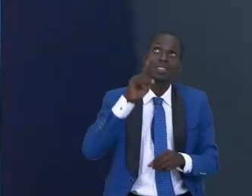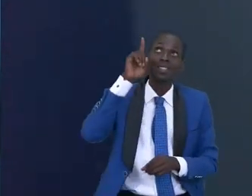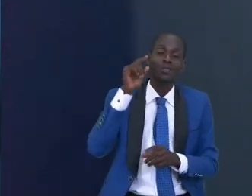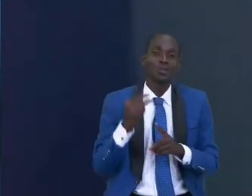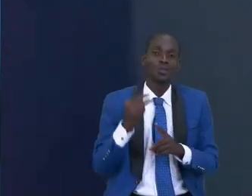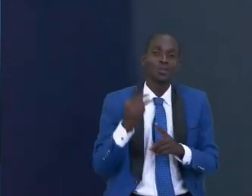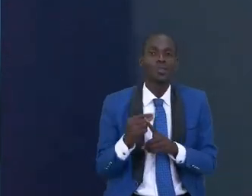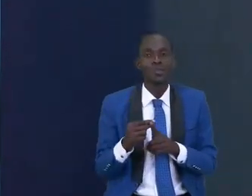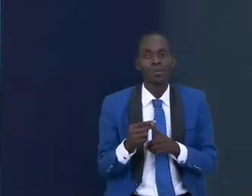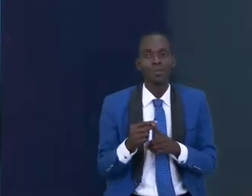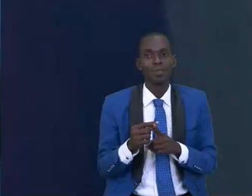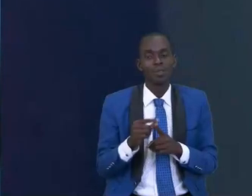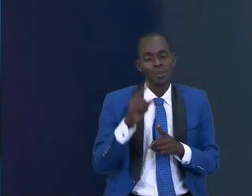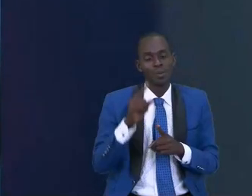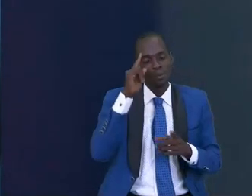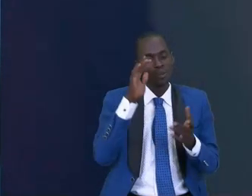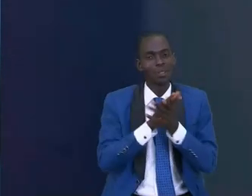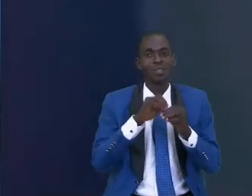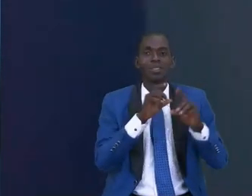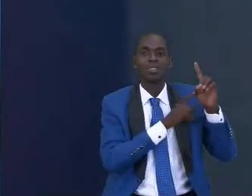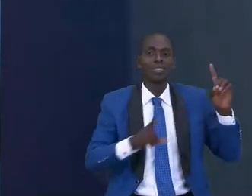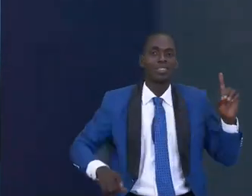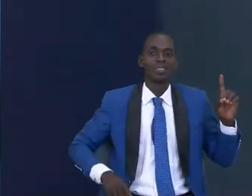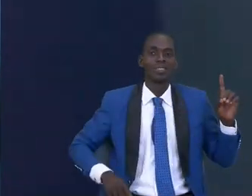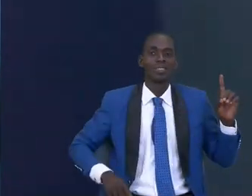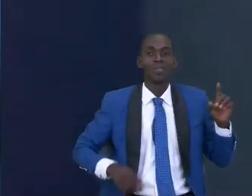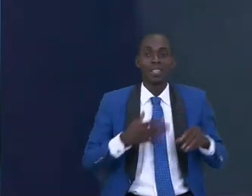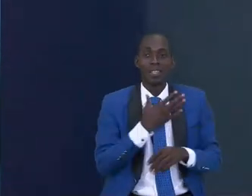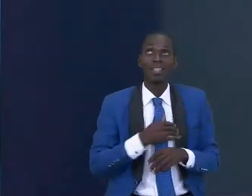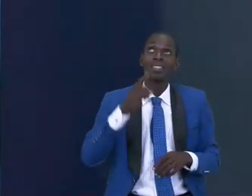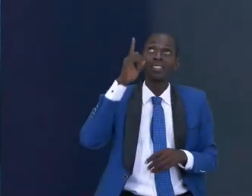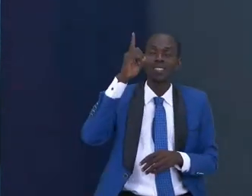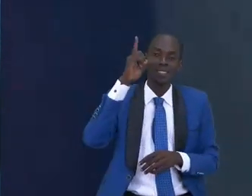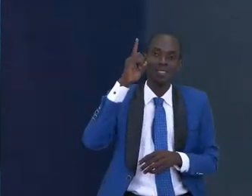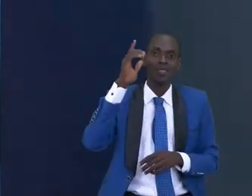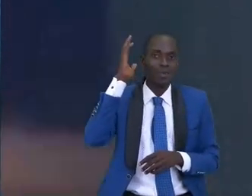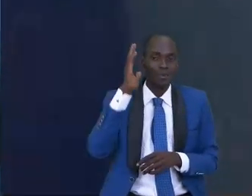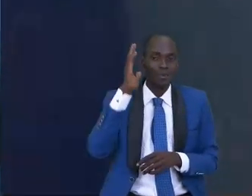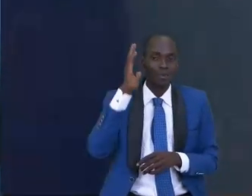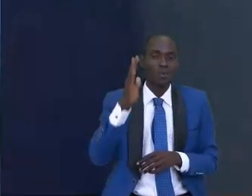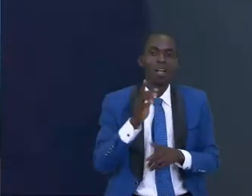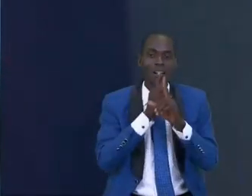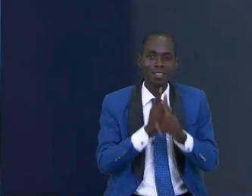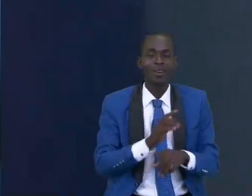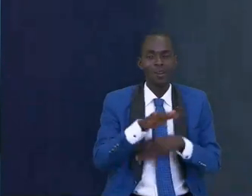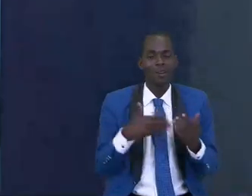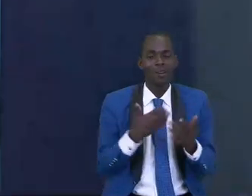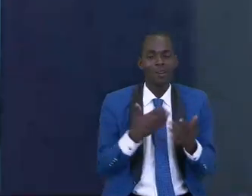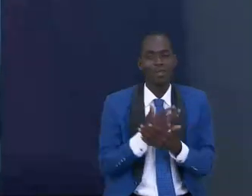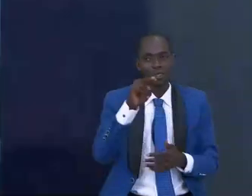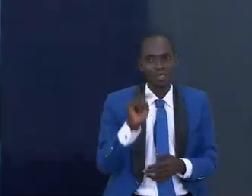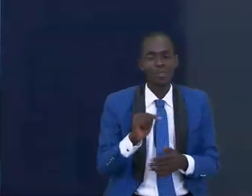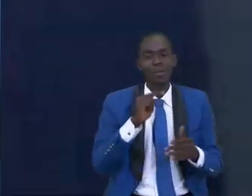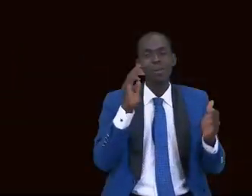parole. Complètement disculpé. Il faut avoir confiance à Dieu. Et Dieu va exaucer toutes